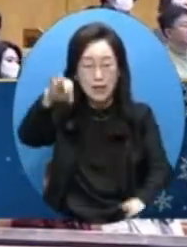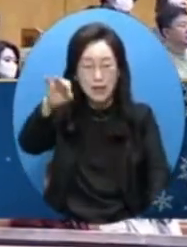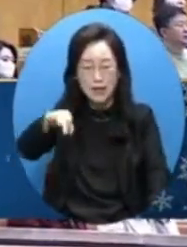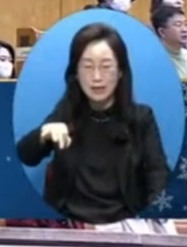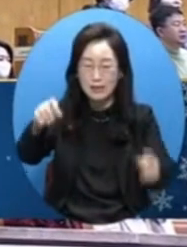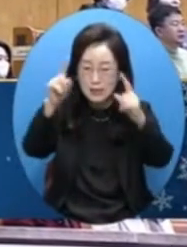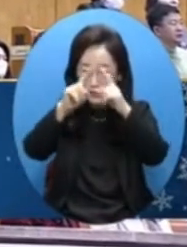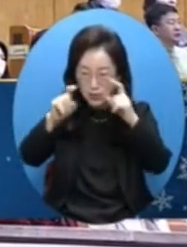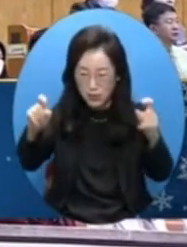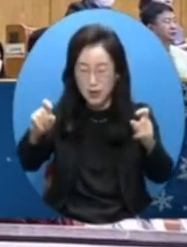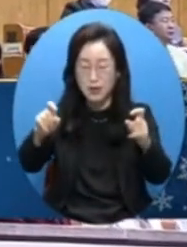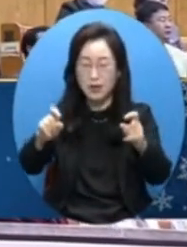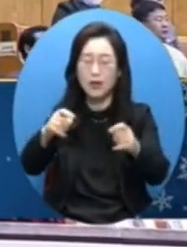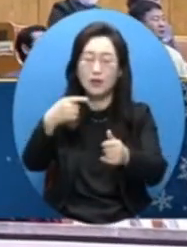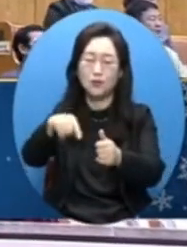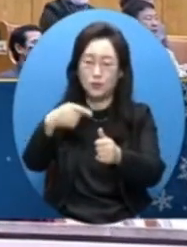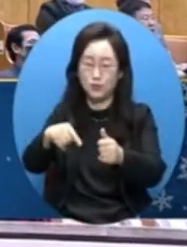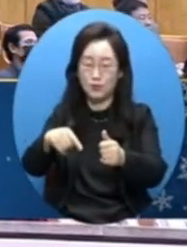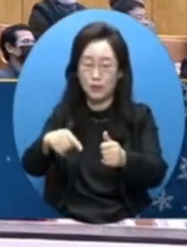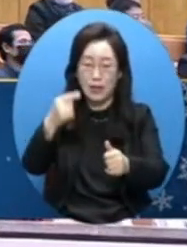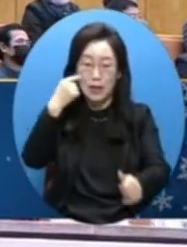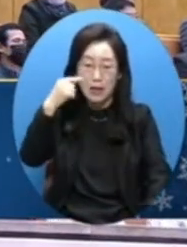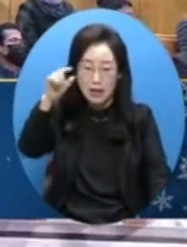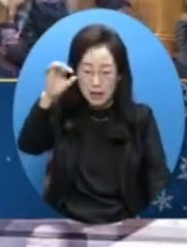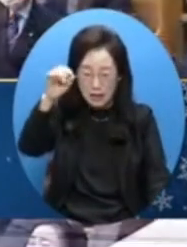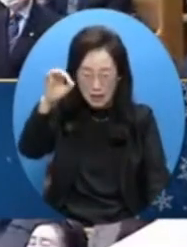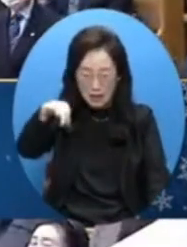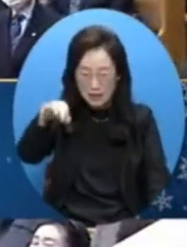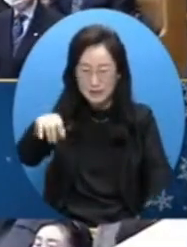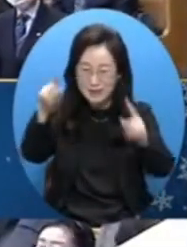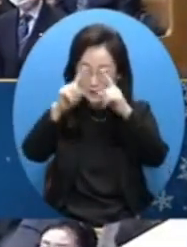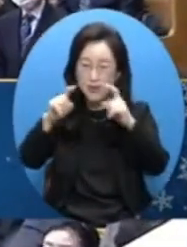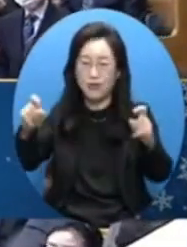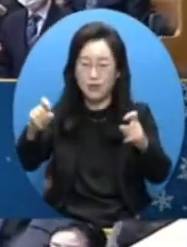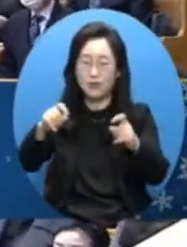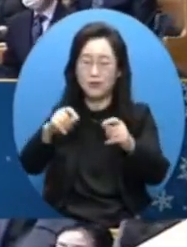교훈 아이성의 교훈